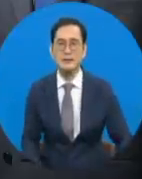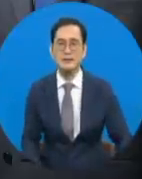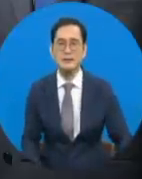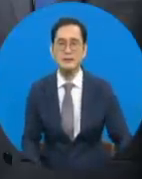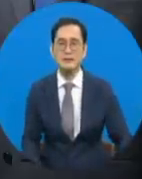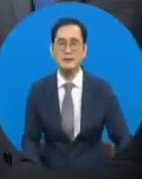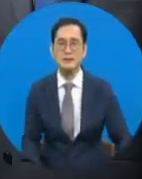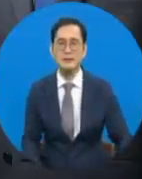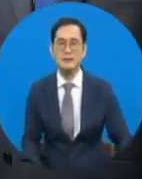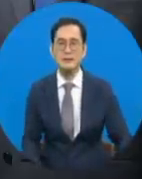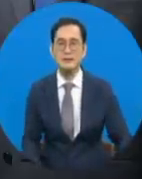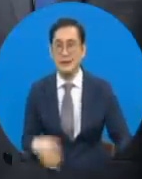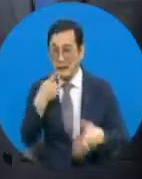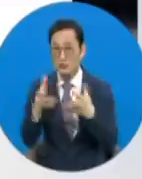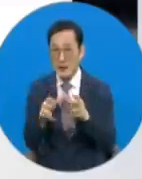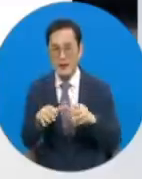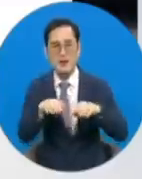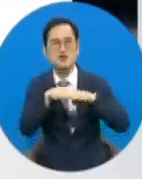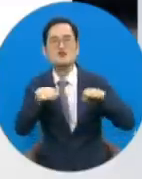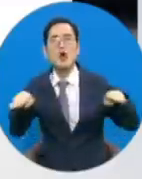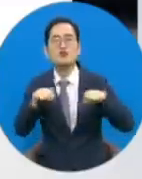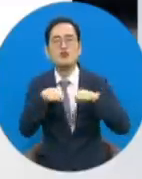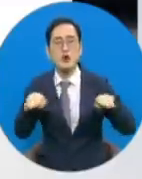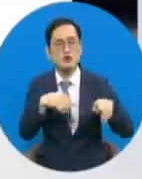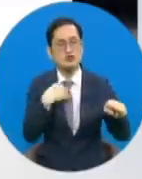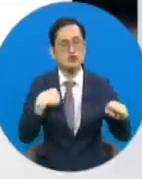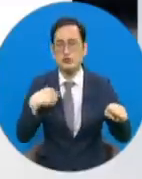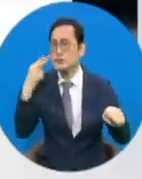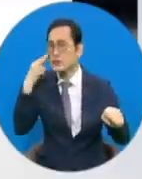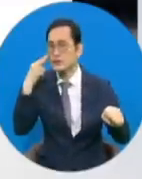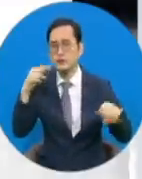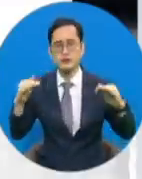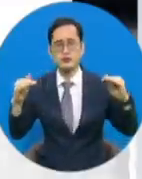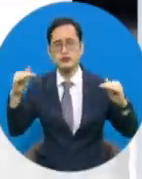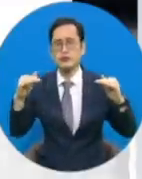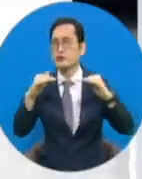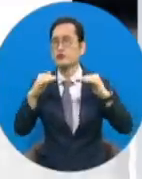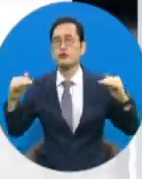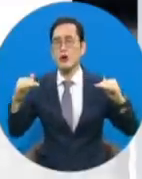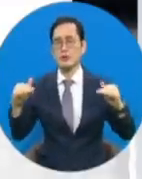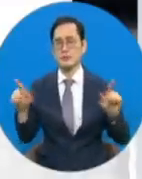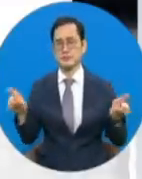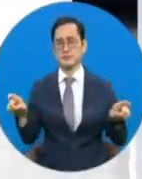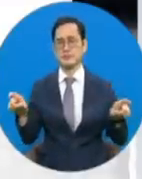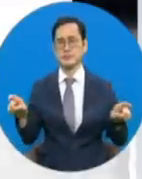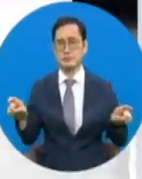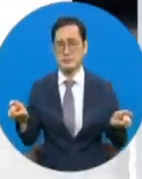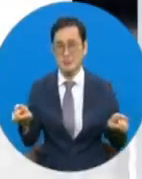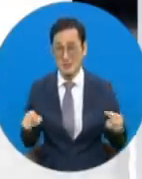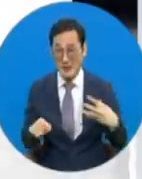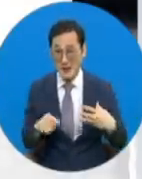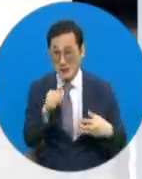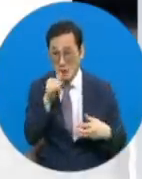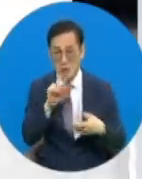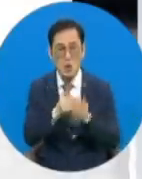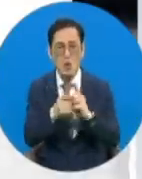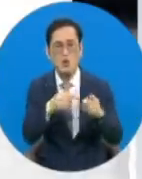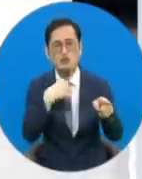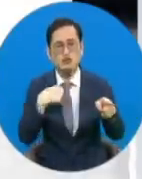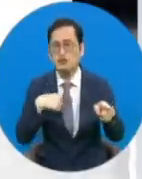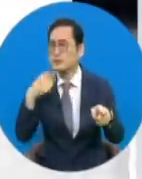해요. 그런데 그것은 중국과 미국이 어느 정도의 서로를 인정하고 그럴 때는